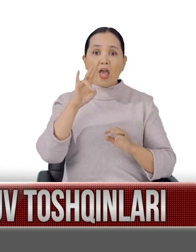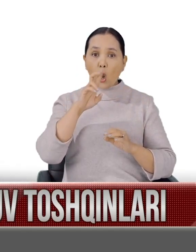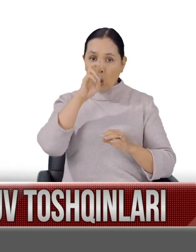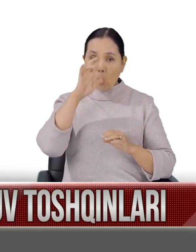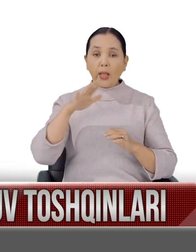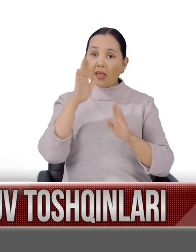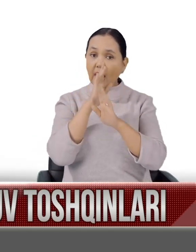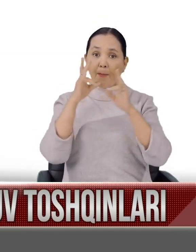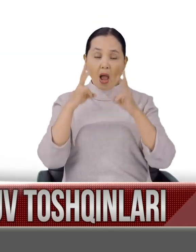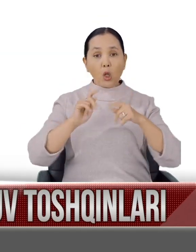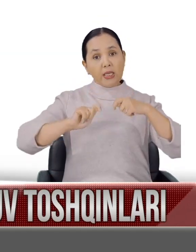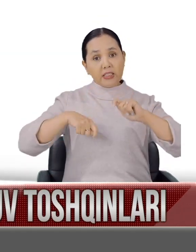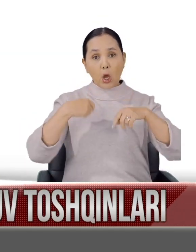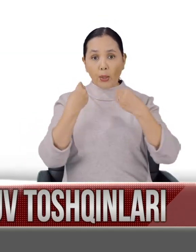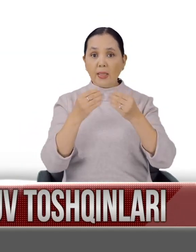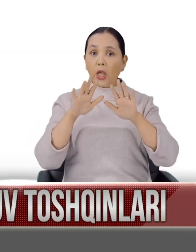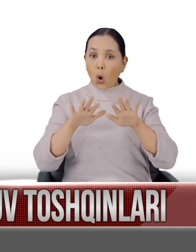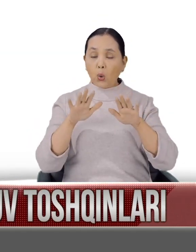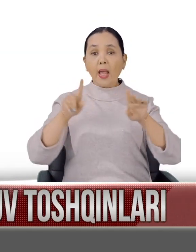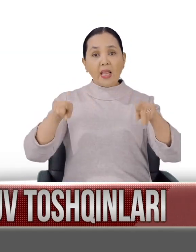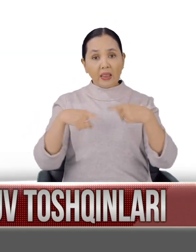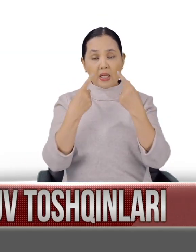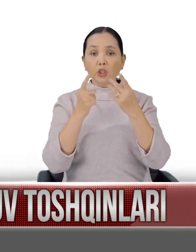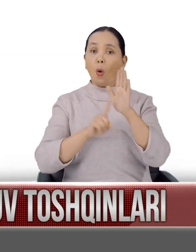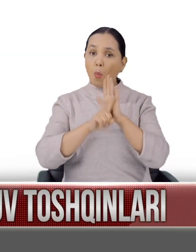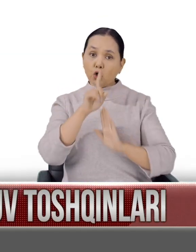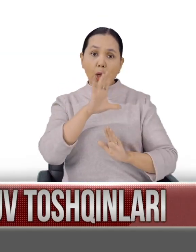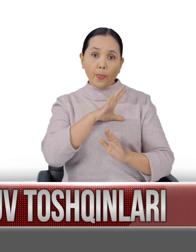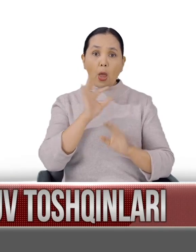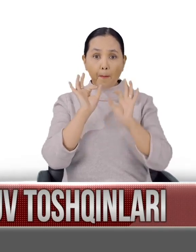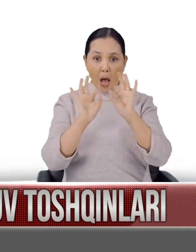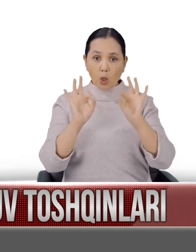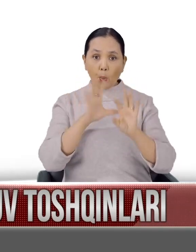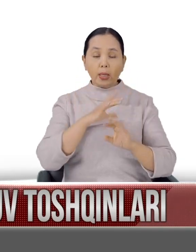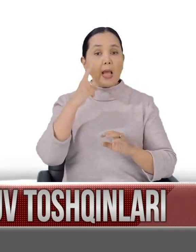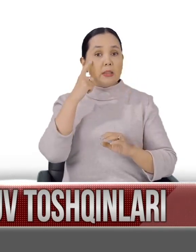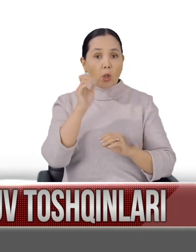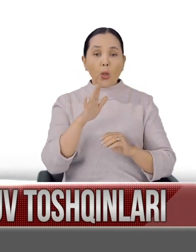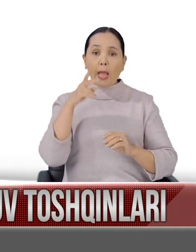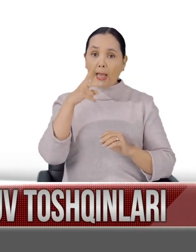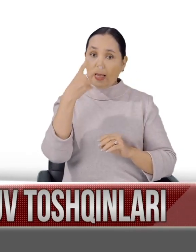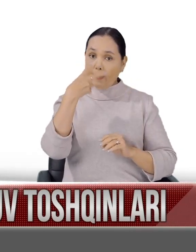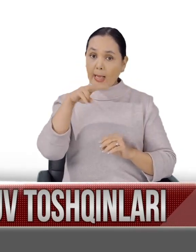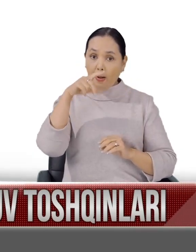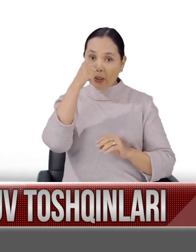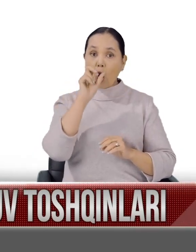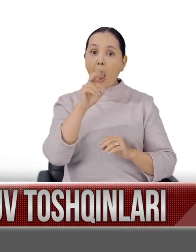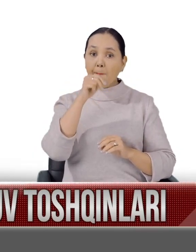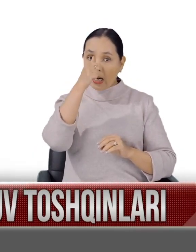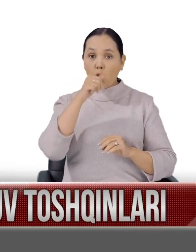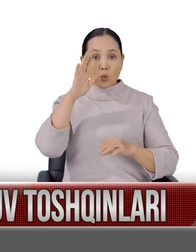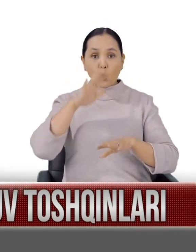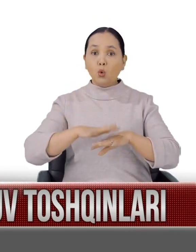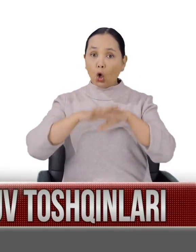hukumati tabiiy ofat ziyon yetkazgan hududlarni tiklashni allaqachon boshlab yuborganini ma'lum qildi. Eslatib o'tamiz, 2020-yilning apreldagi